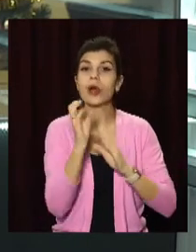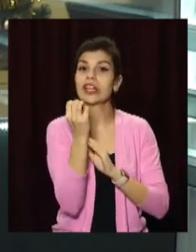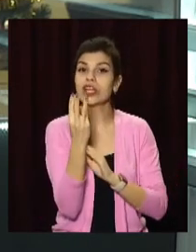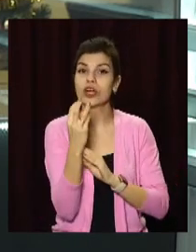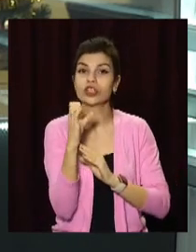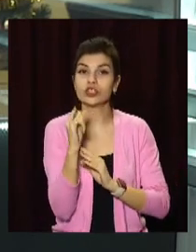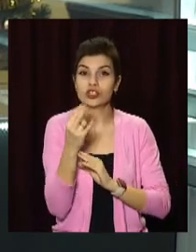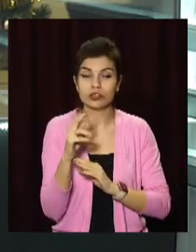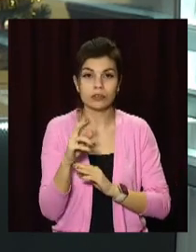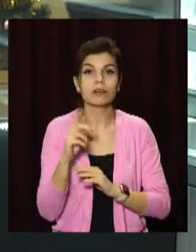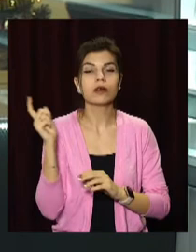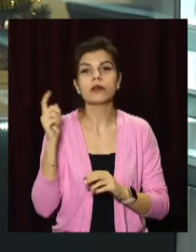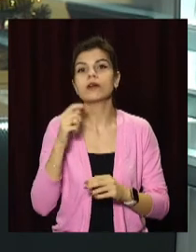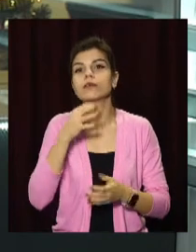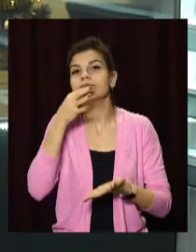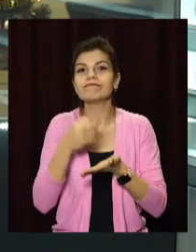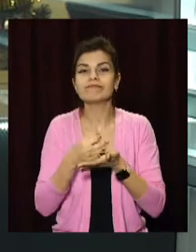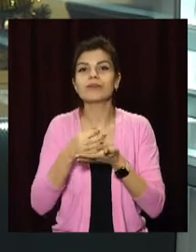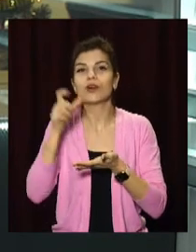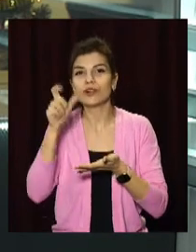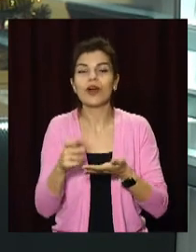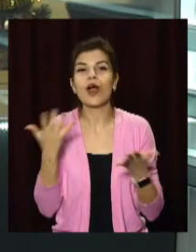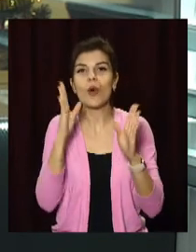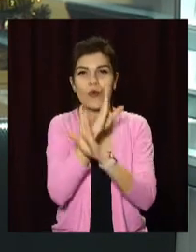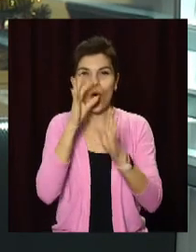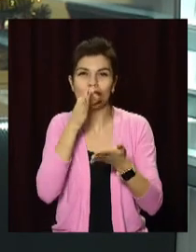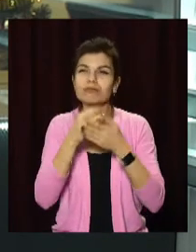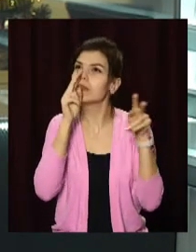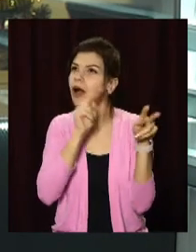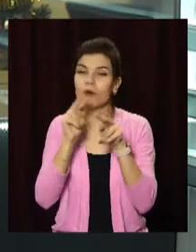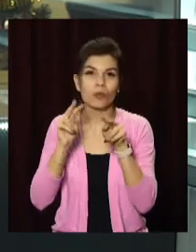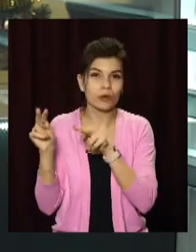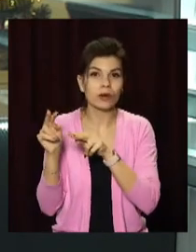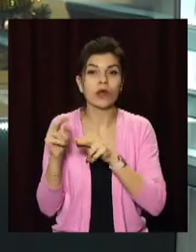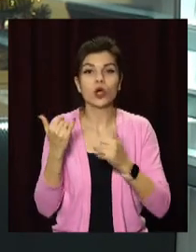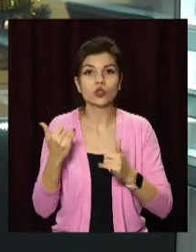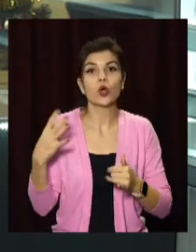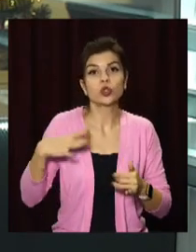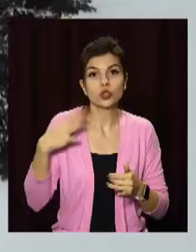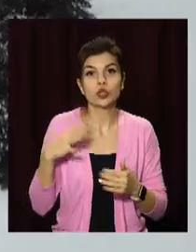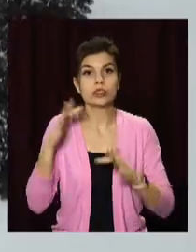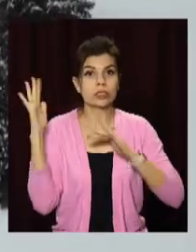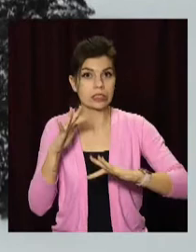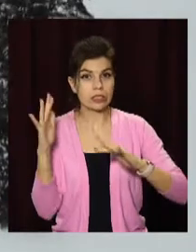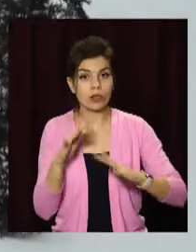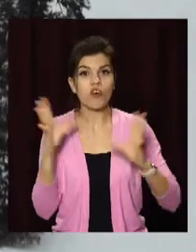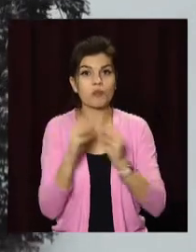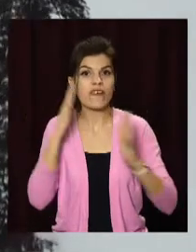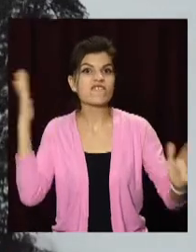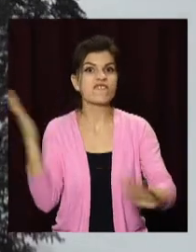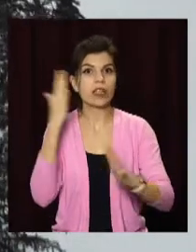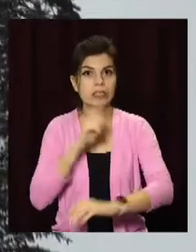січня. За даними Укргідрометцентру, сьогодні у центрі, на сході та півдні України очікується значний сніг з поривами вітру